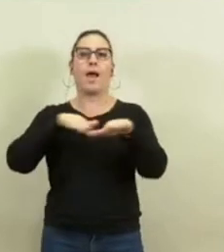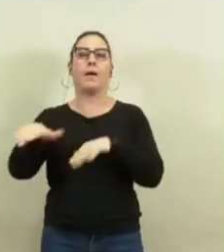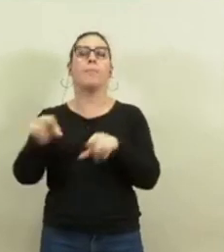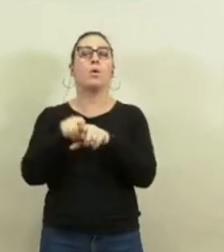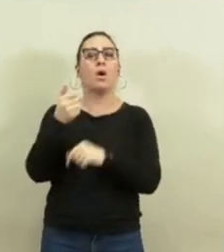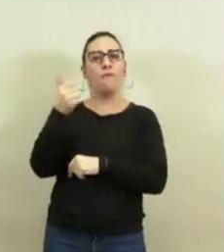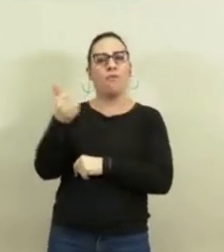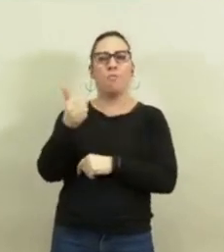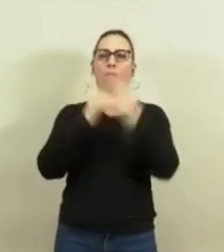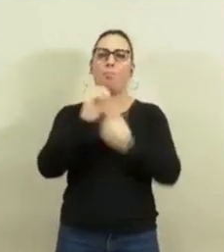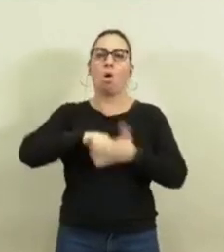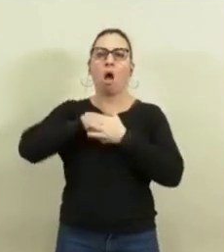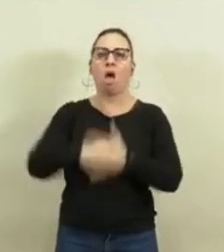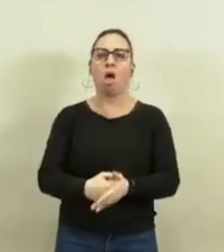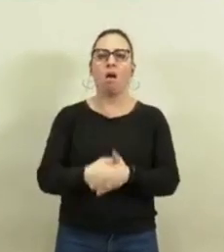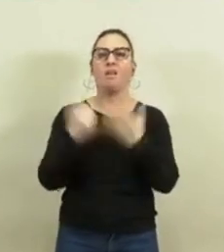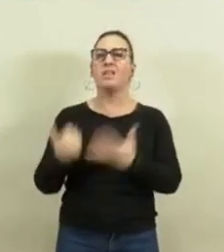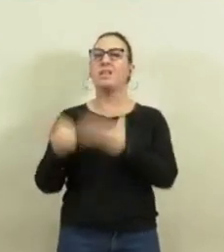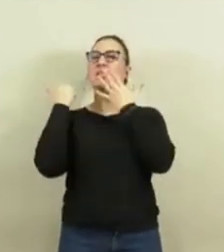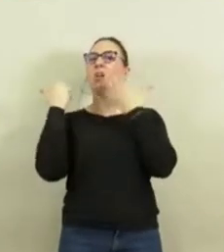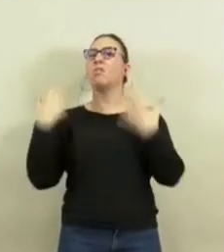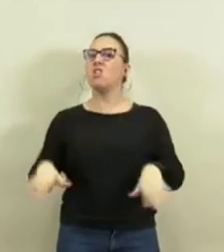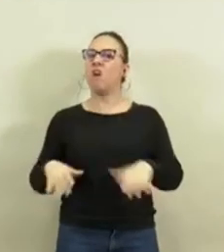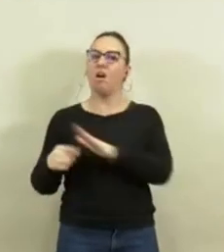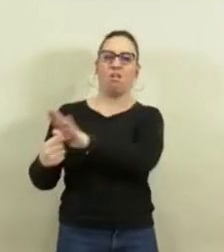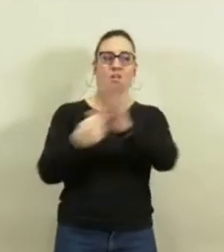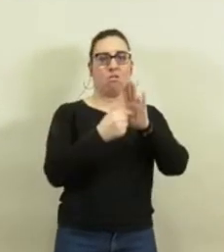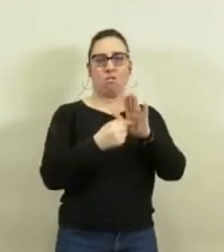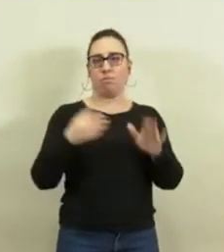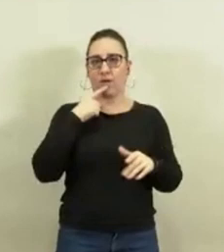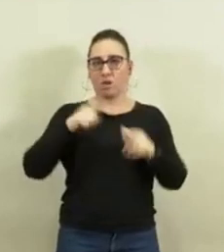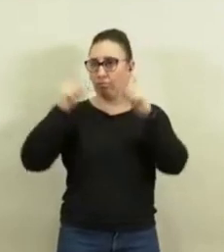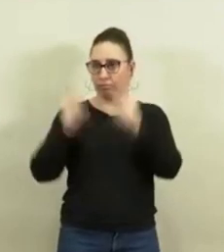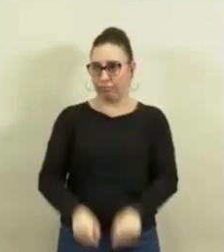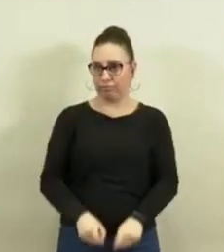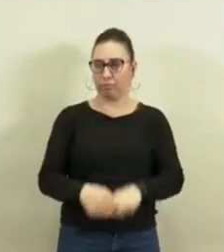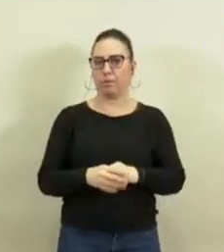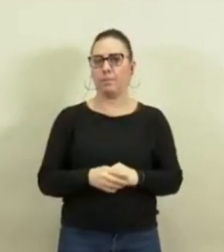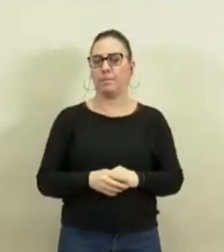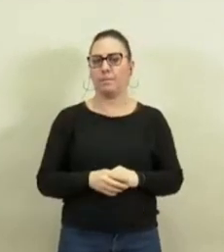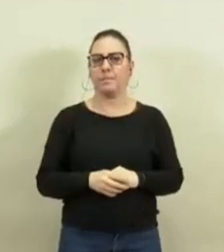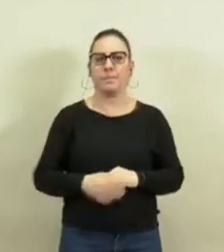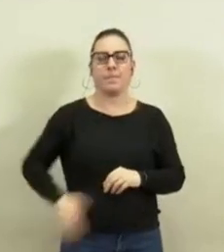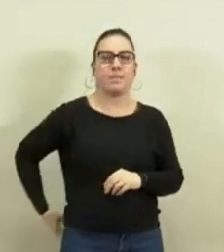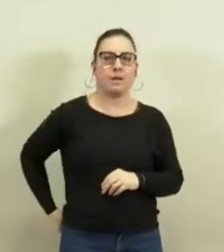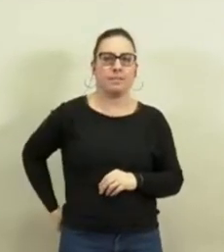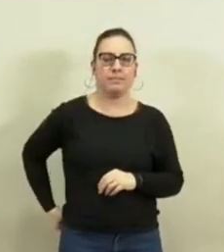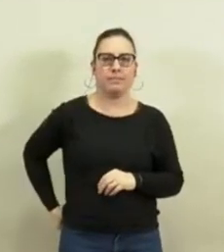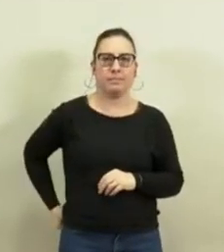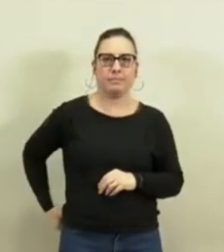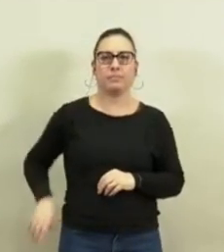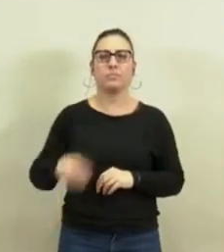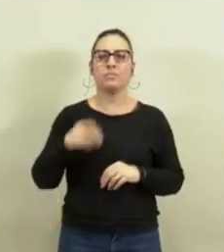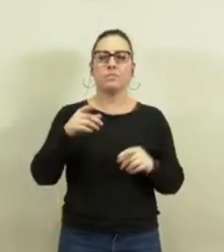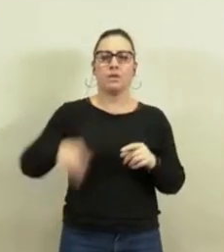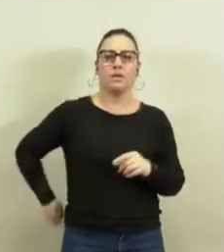plan d'austérité lors du précédent mandat. Nous découvrons ensuite que vous proposez, sans rire, de